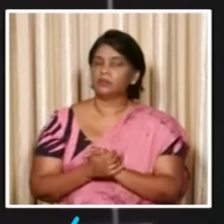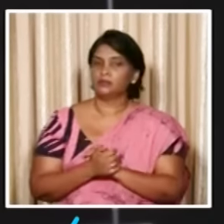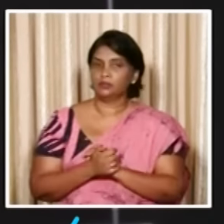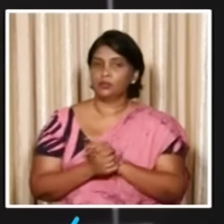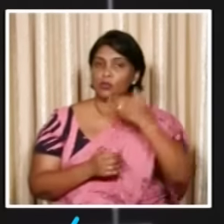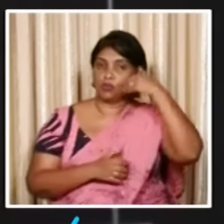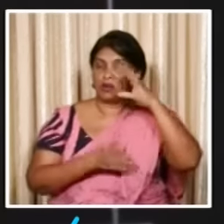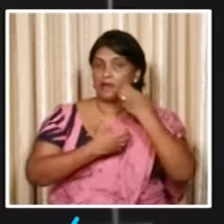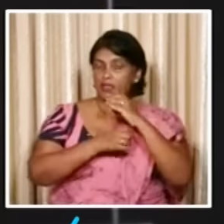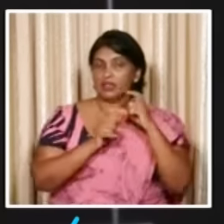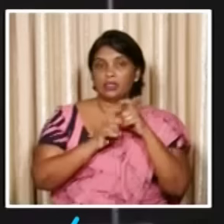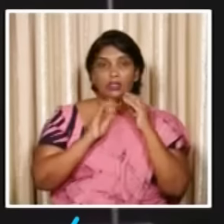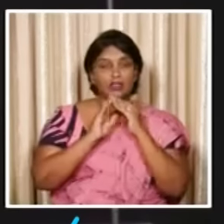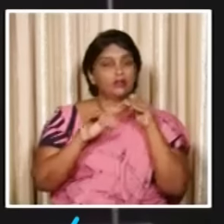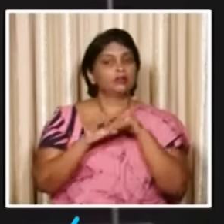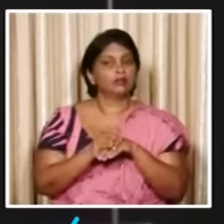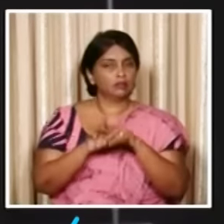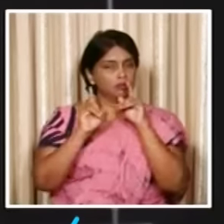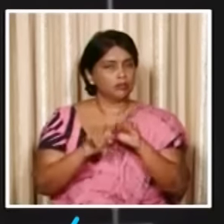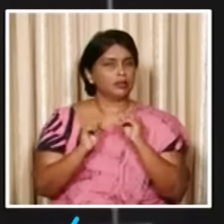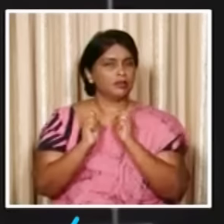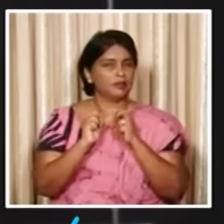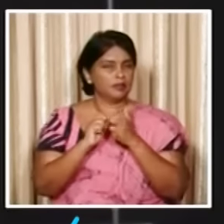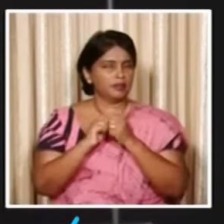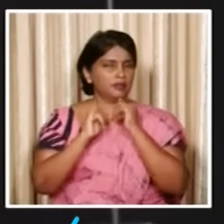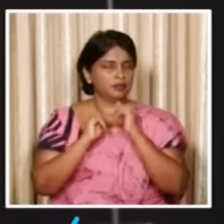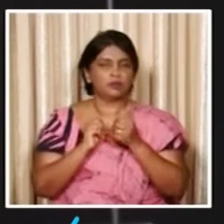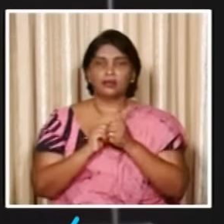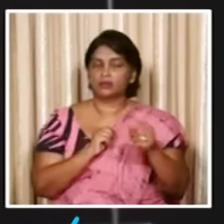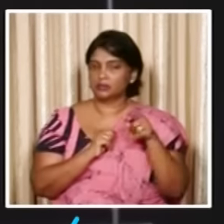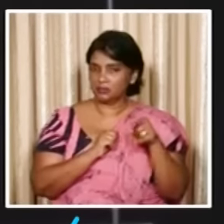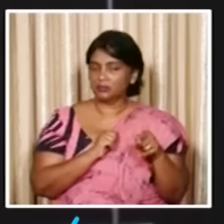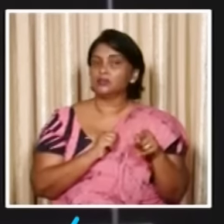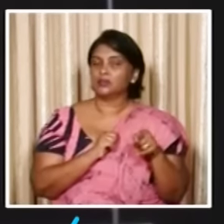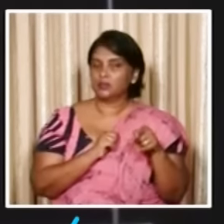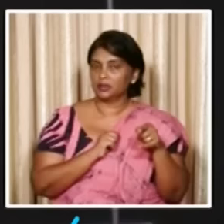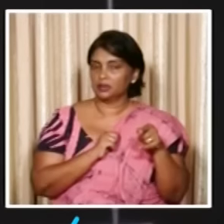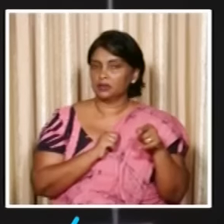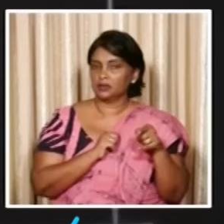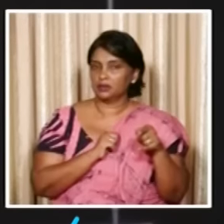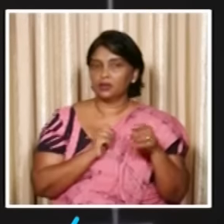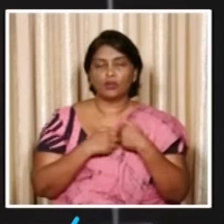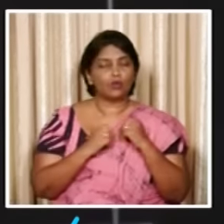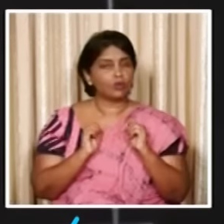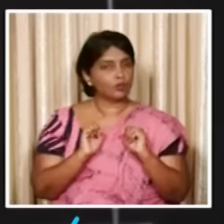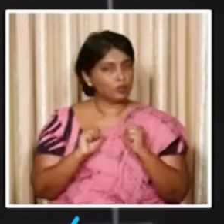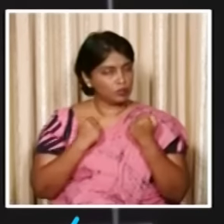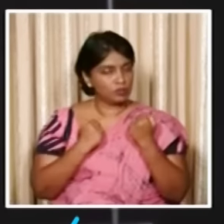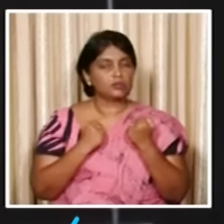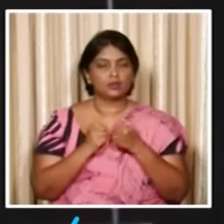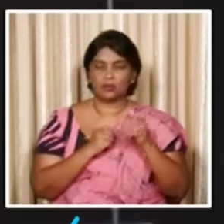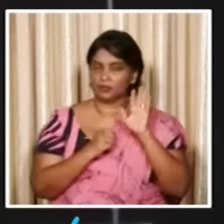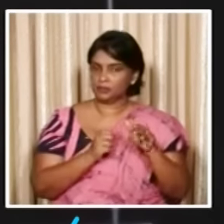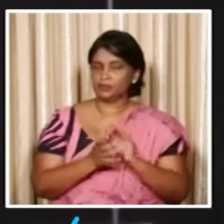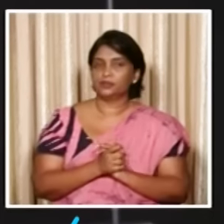வன்மையாக கண்டிக்கிறோம். தயவு செய்து இந்த நாட்டிலே முளத்துக்கொரு தரம் அடிக்கடி நல்லிணக்கம் பற்றி பேசுகின்றவர்கள் அல்ல நல்லிணக்கம் பற்றி